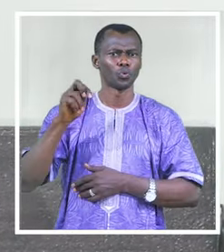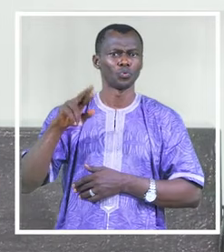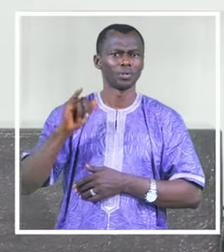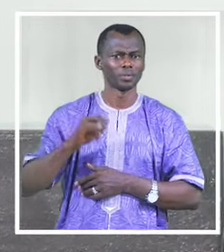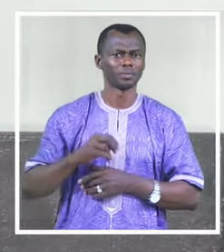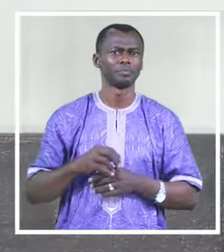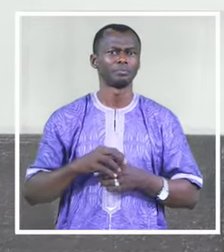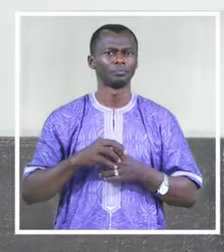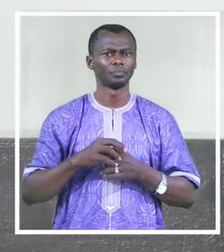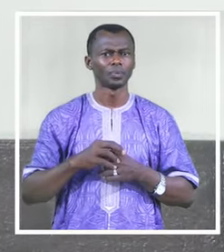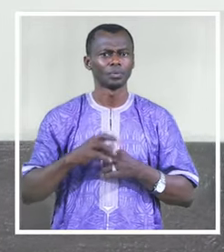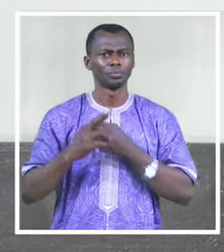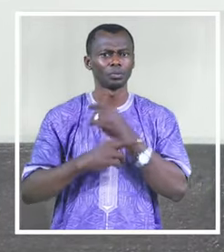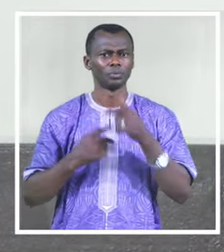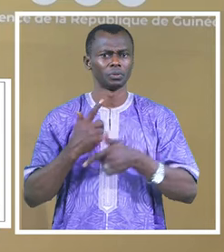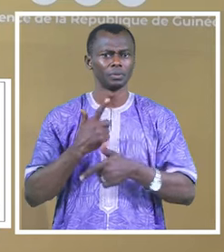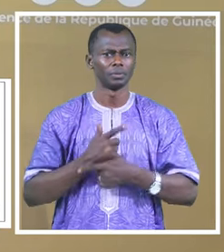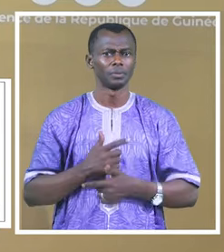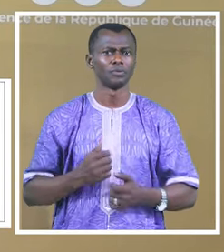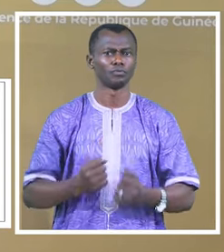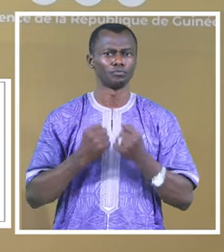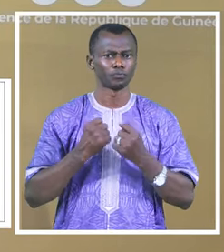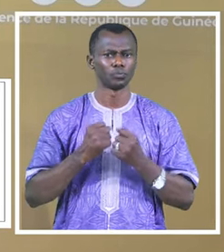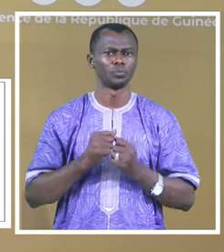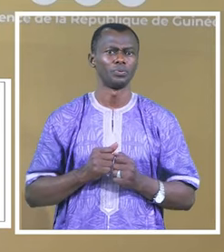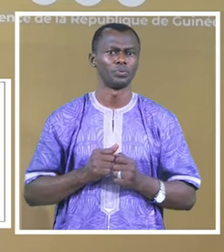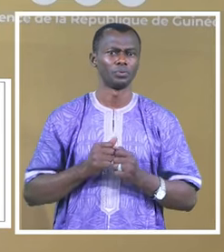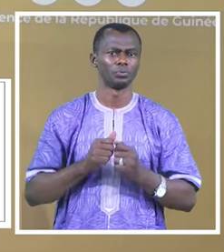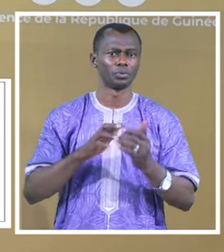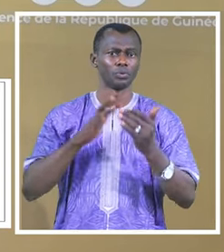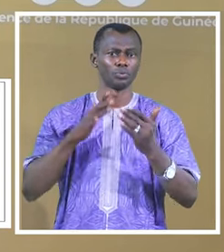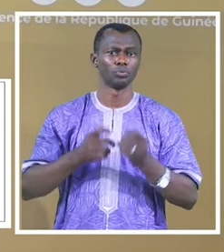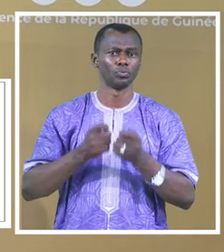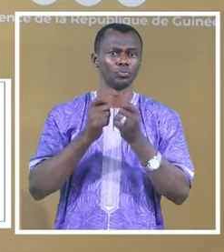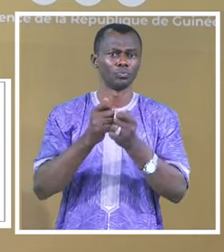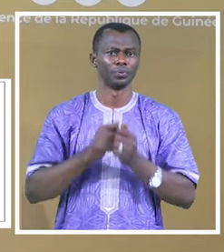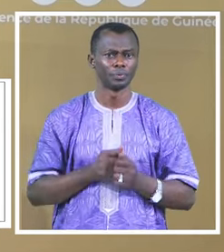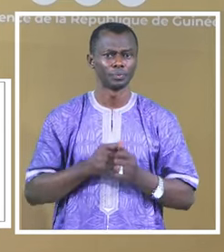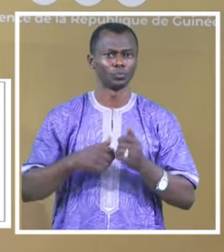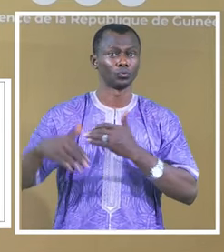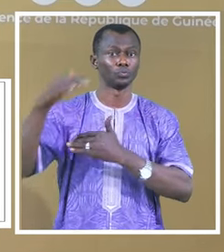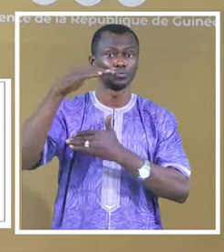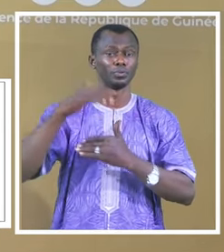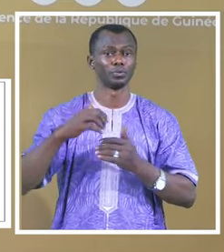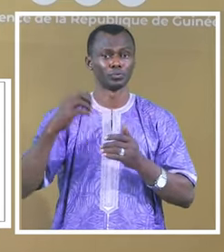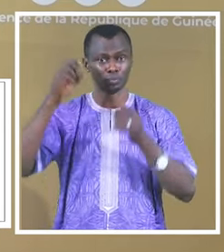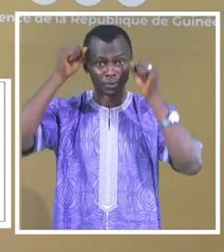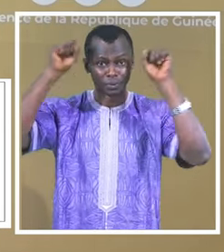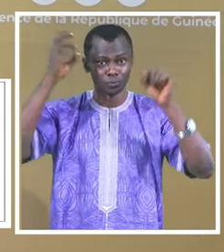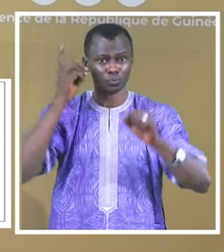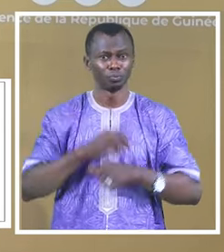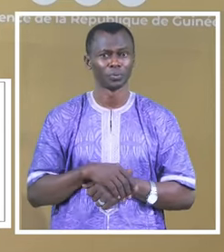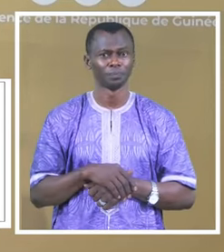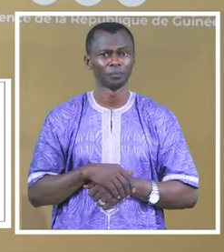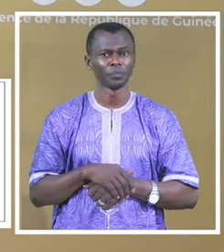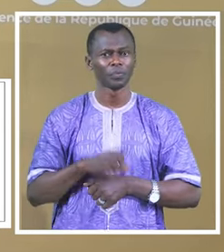chef de l'État, et que ce moment a été de forte communion entre les étudiants et les autorités. Le Premier